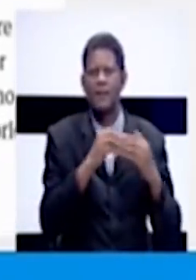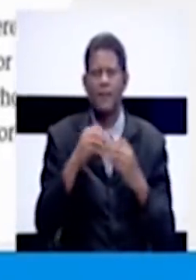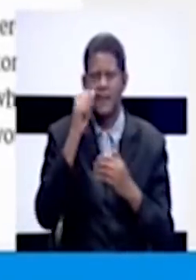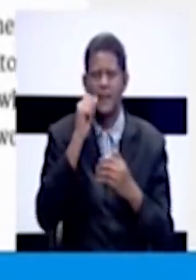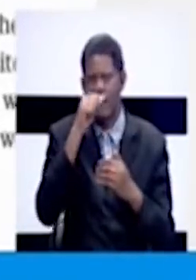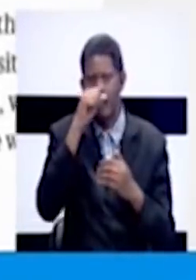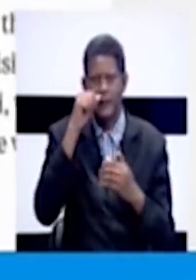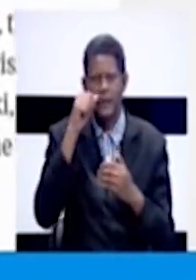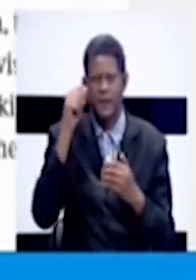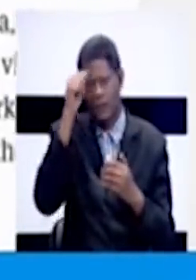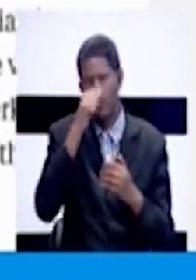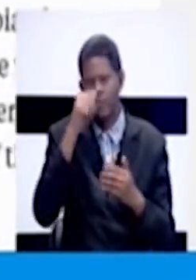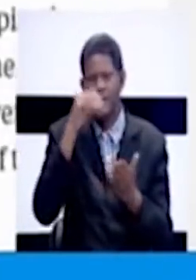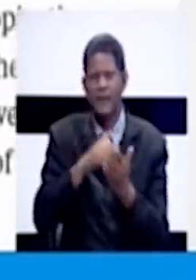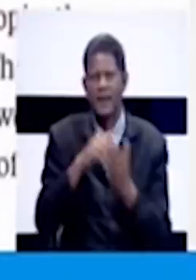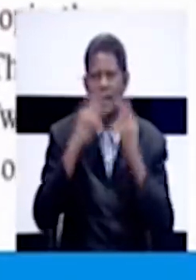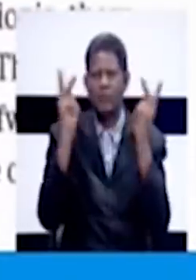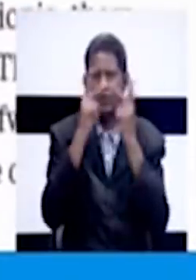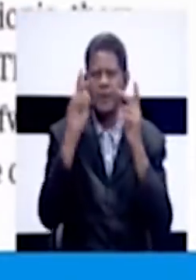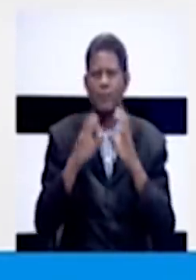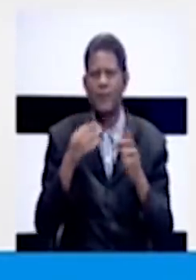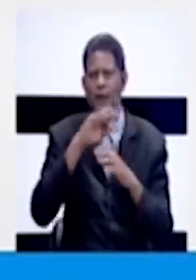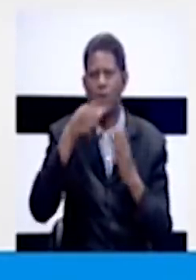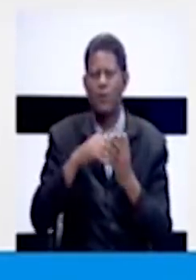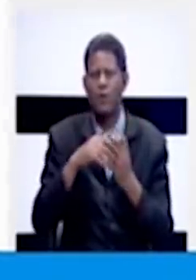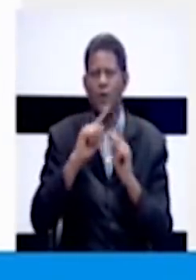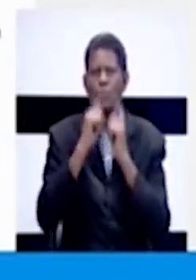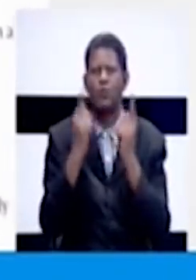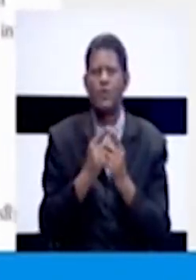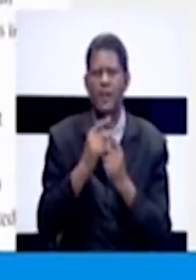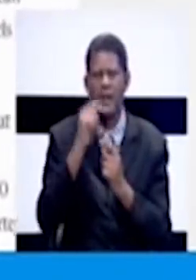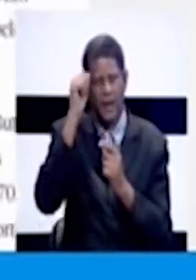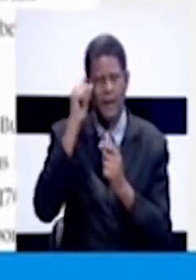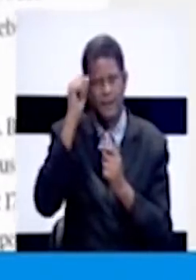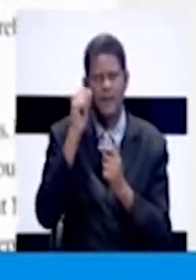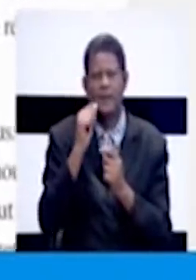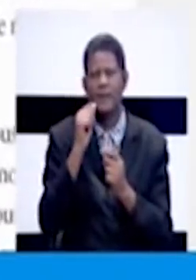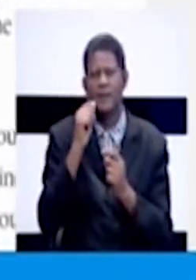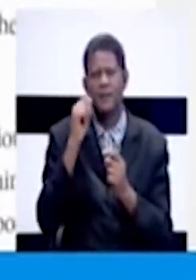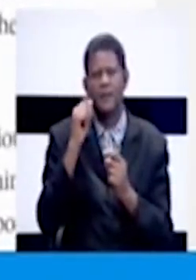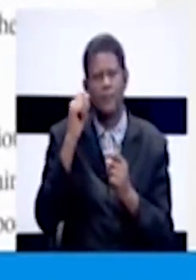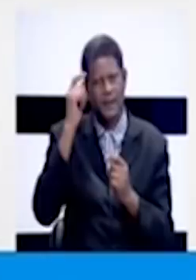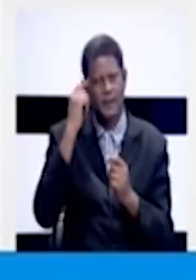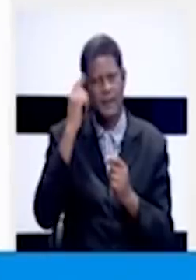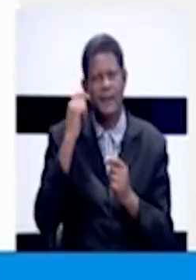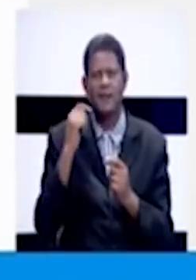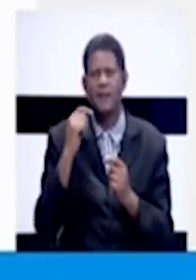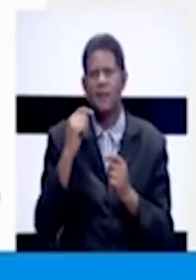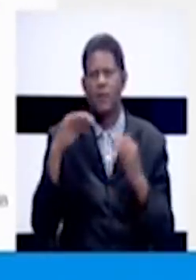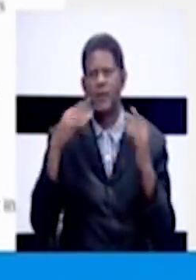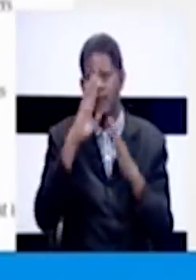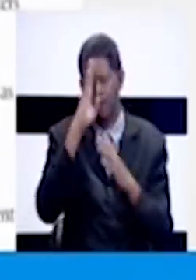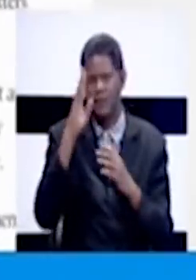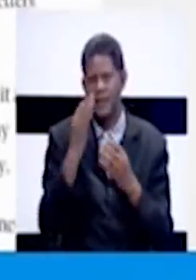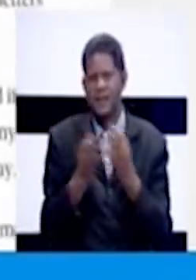ናብ ኢትዮጵያ ተደጋጋሚ ዕድበት እንትገብር ኣብ መንጎ ጉጅለ ኣብይን ትግራይን ኩናት ከም ዝካየድ ይግመት ምንባሩ ዝሓበረ ዘጉሎብ ኤንድ ማይል ኣብይን